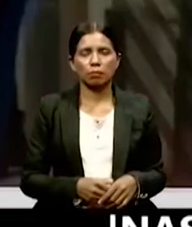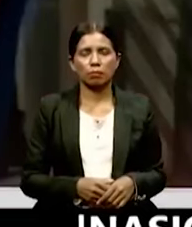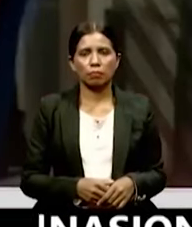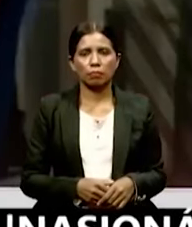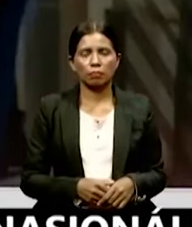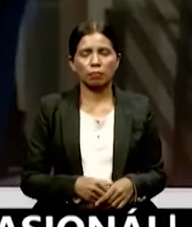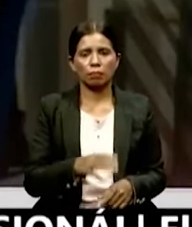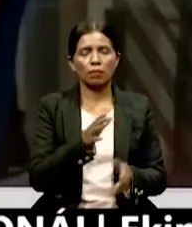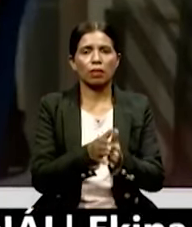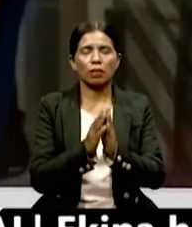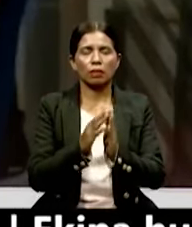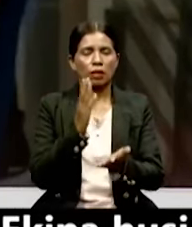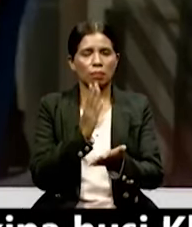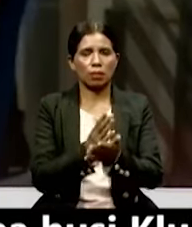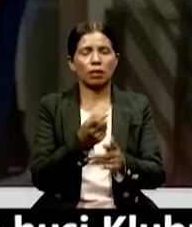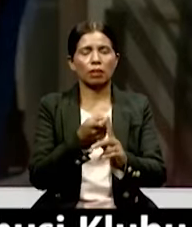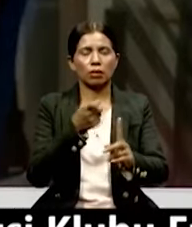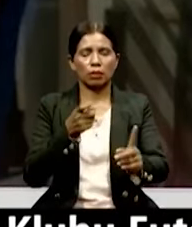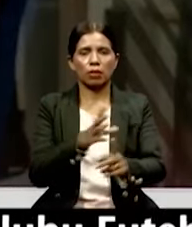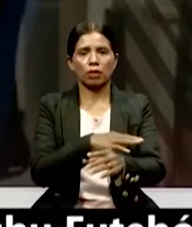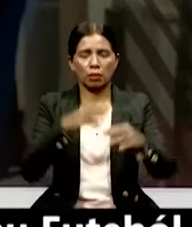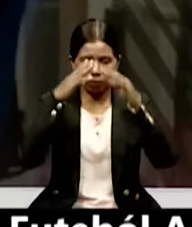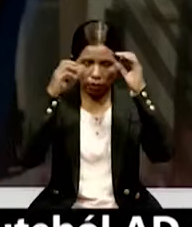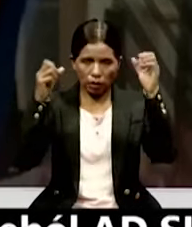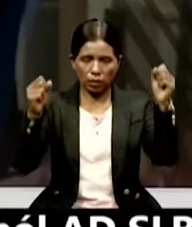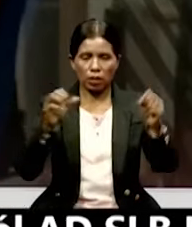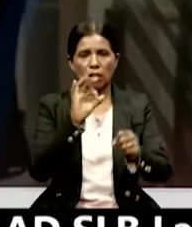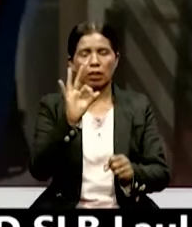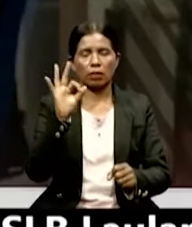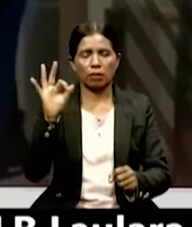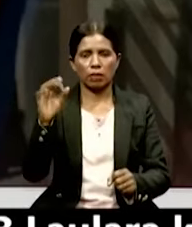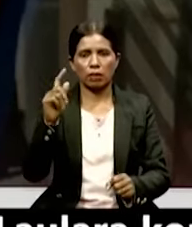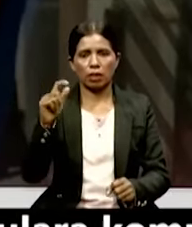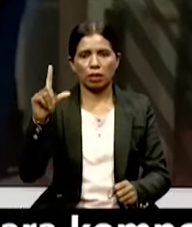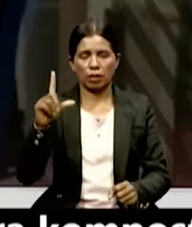Nilton Telmo Guzmão resigna o si candidato presidente FF Tele.